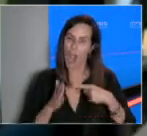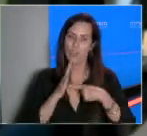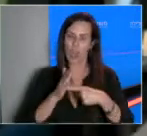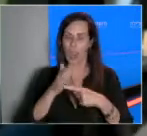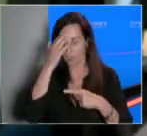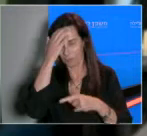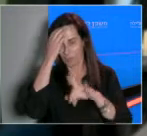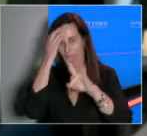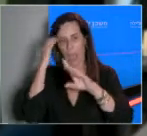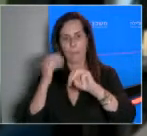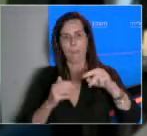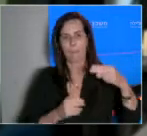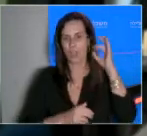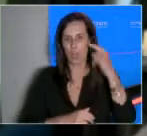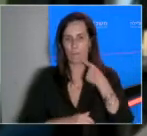השראה,